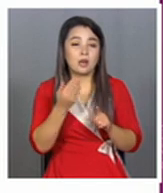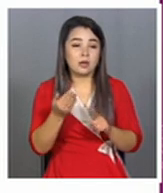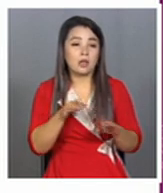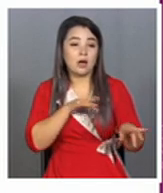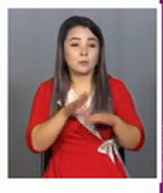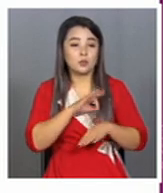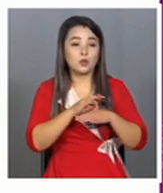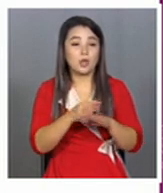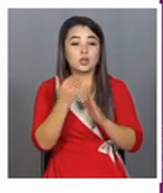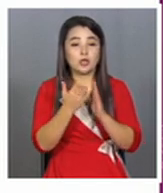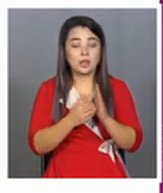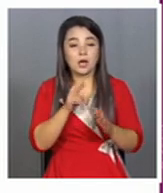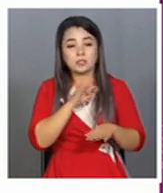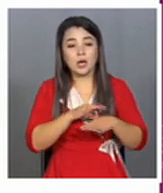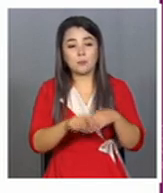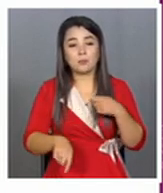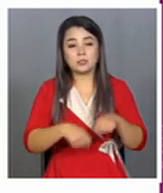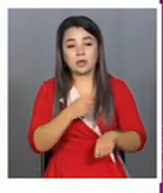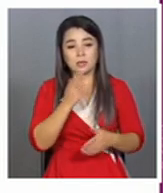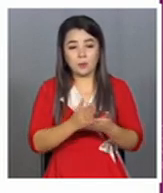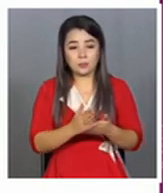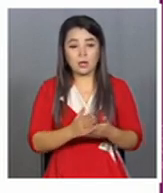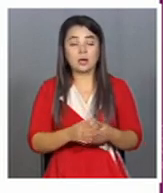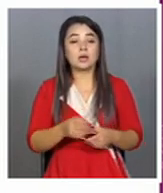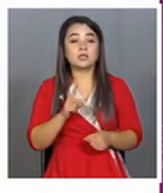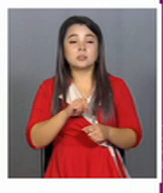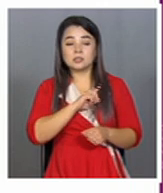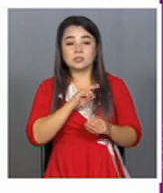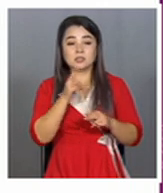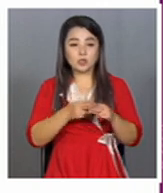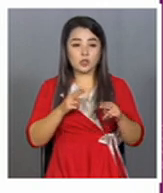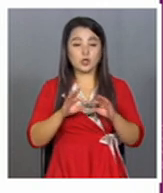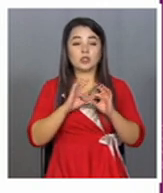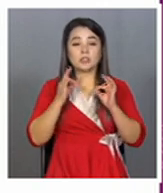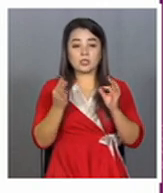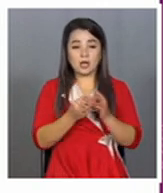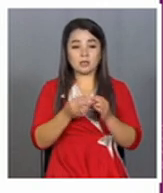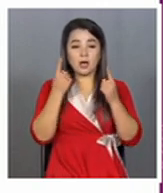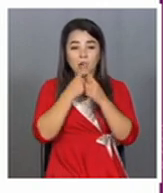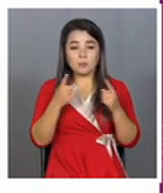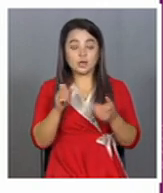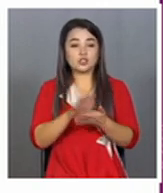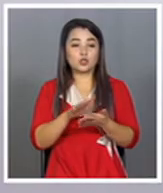операциялық жүйенің қызметін бұзады. Қатты дискідегі ақпаратты жояды.